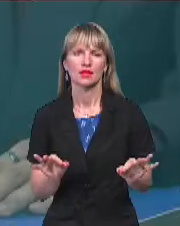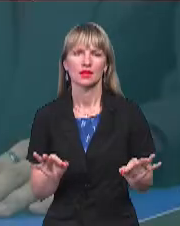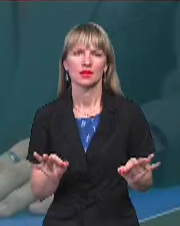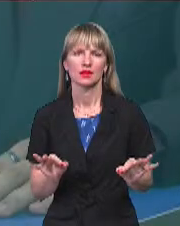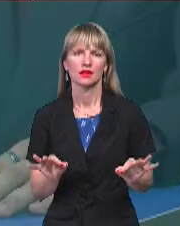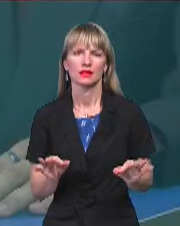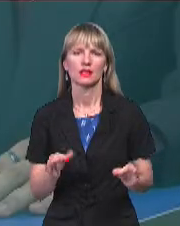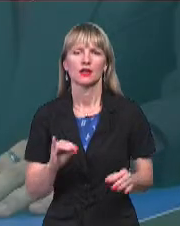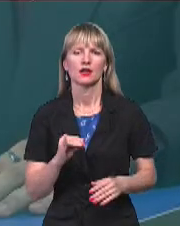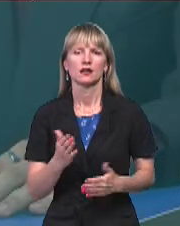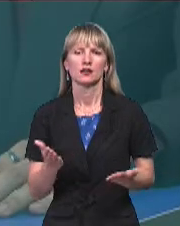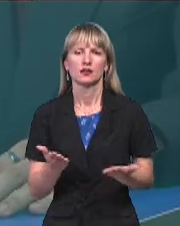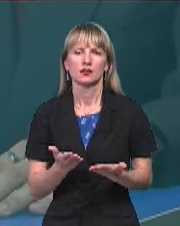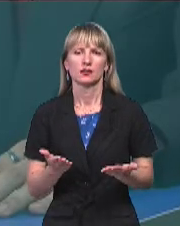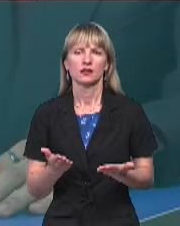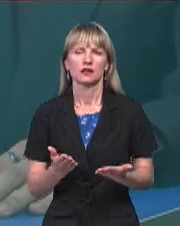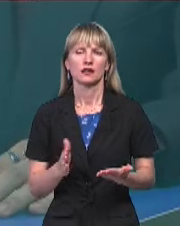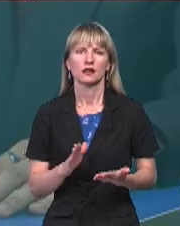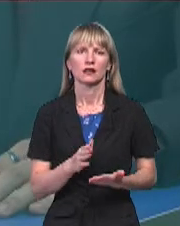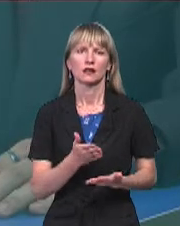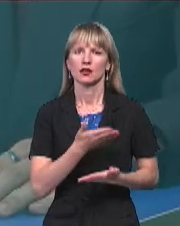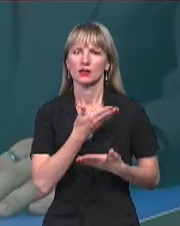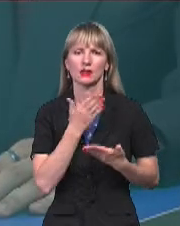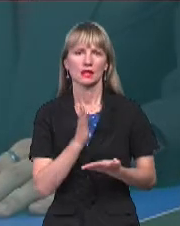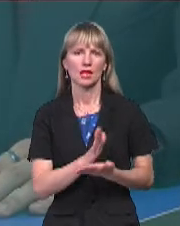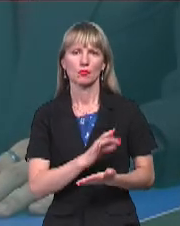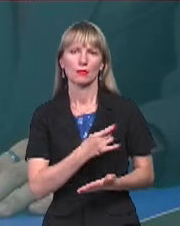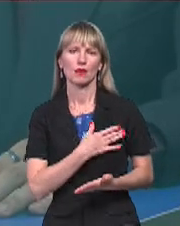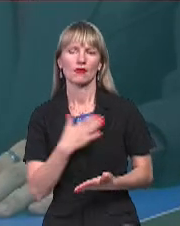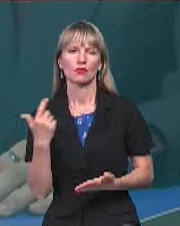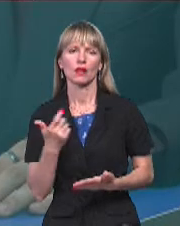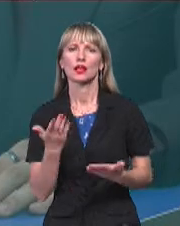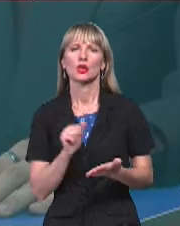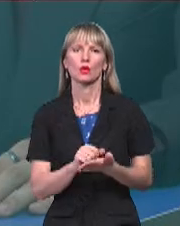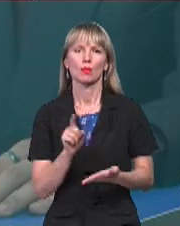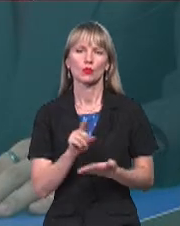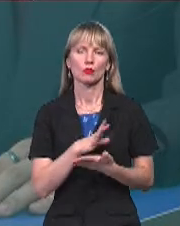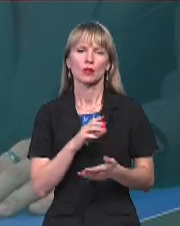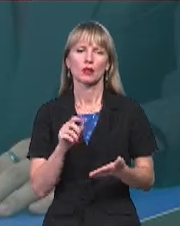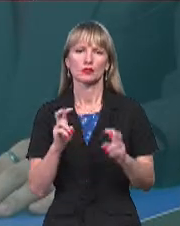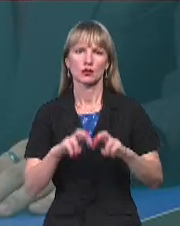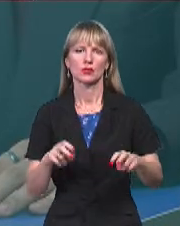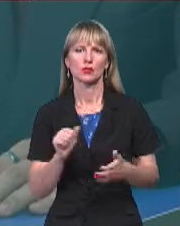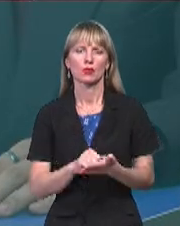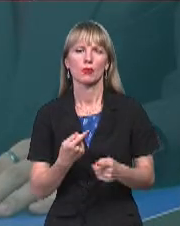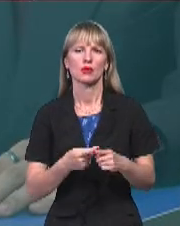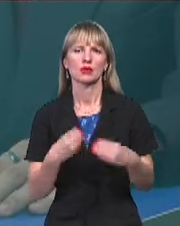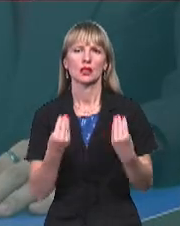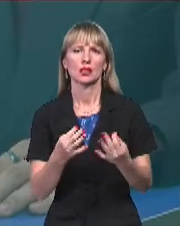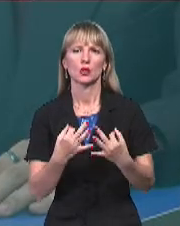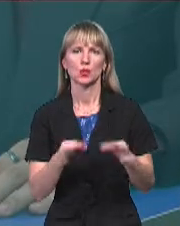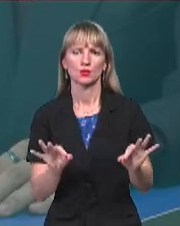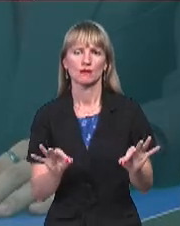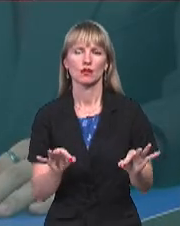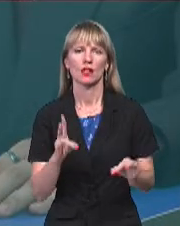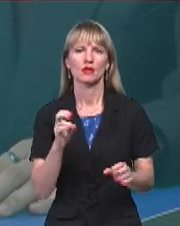і які не належать до приватної власності. А які саме документи повинні були розглядатися? Ну, документи – це надання дозволу.